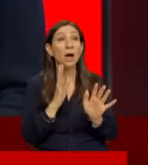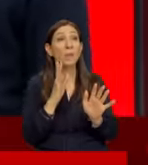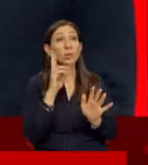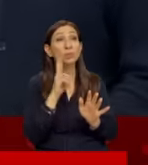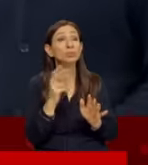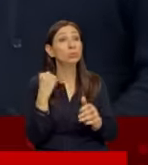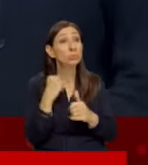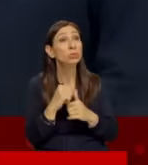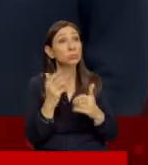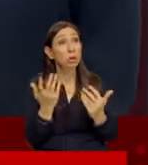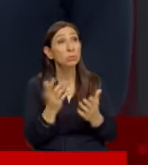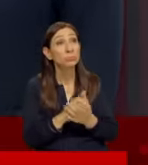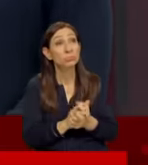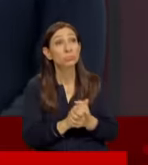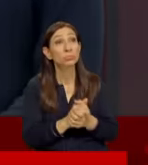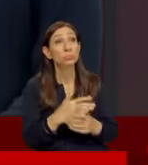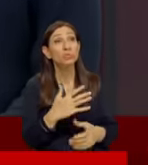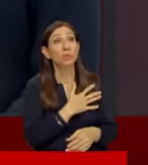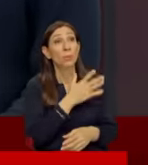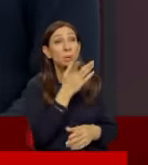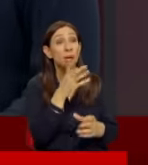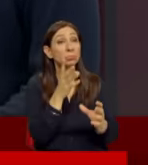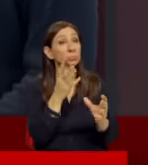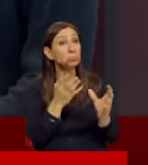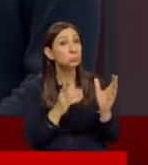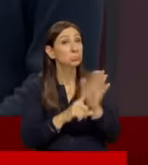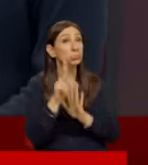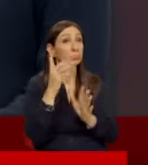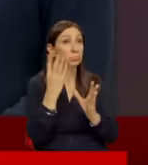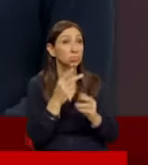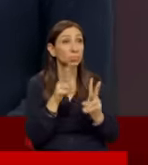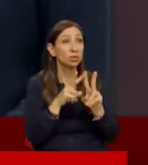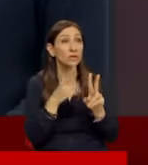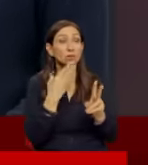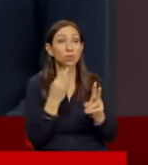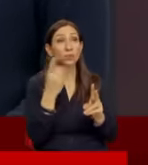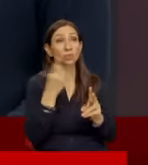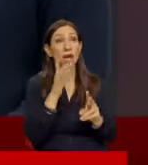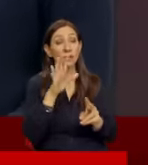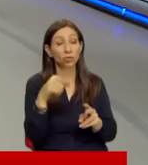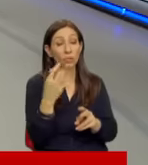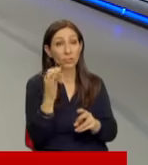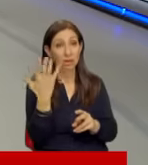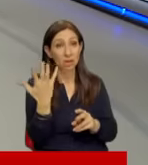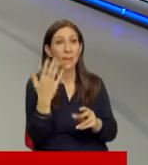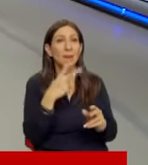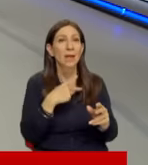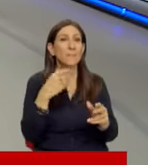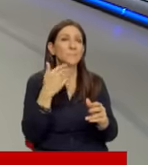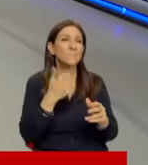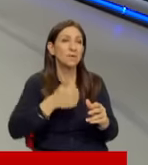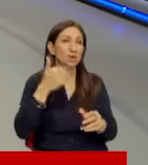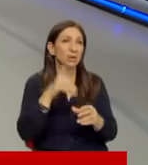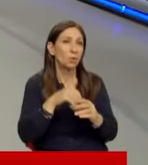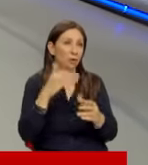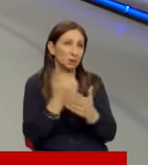görüyorsunuz yine de CHP oradan sıyrılmayı başarmış. Mustafa Güzel %50,5, evet, ile belediye başkanlığını Karkamış'ta